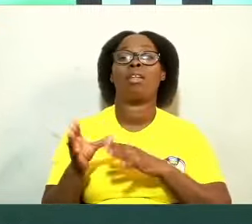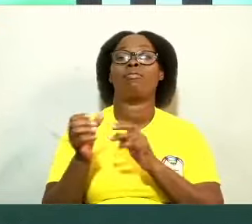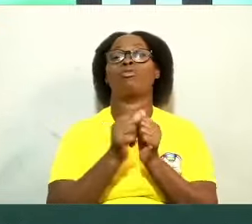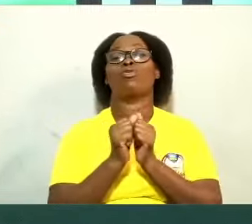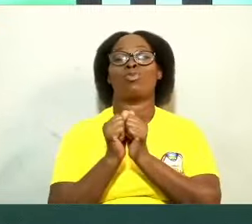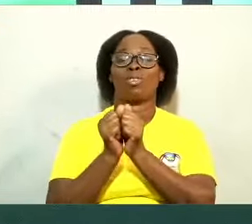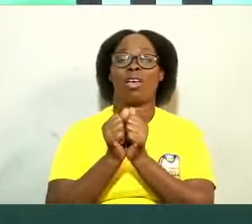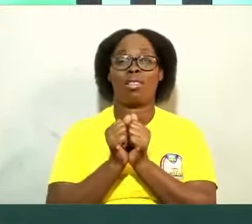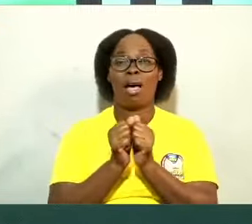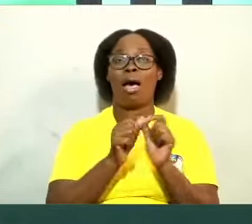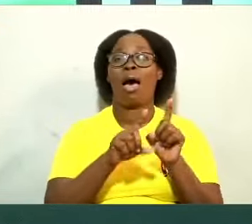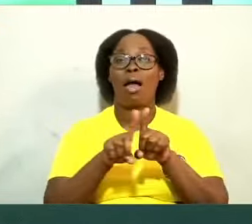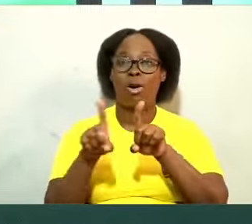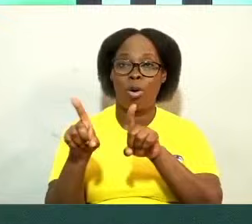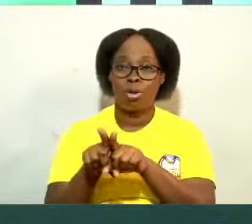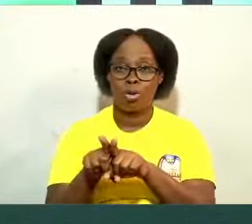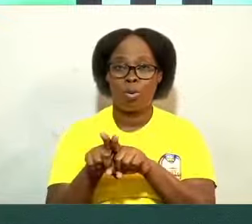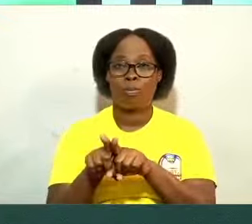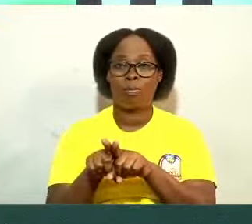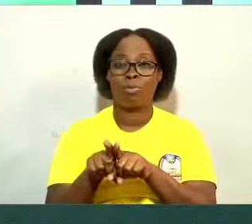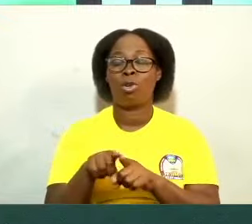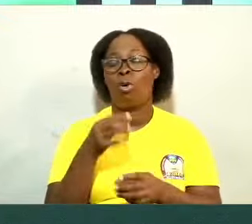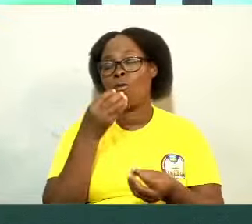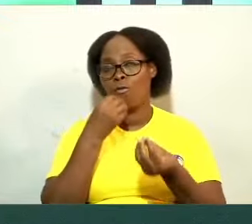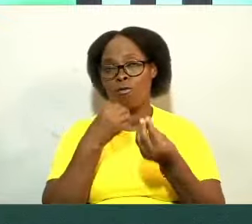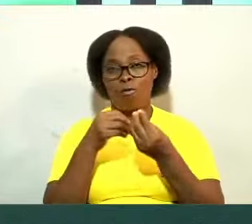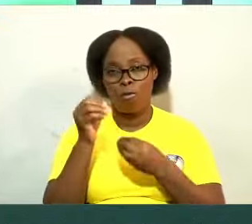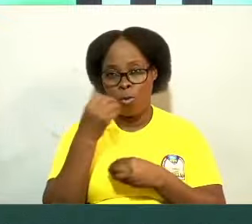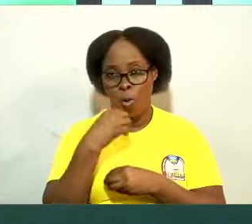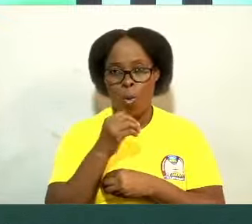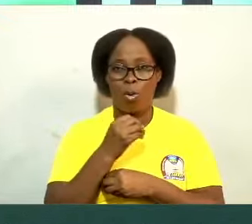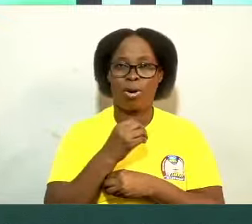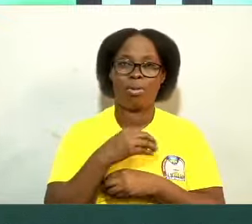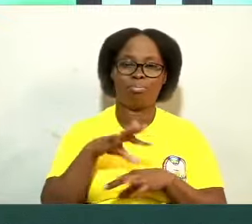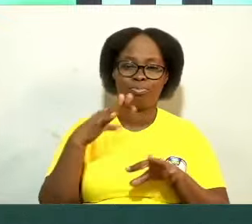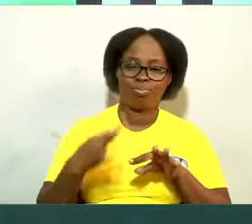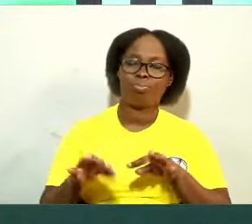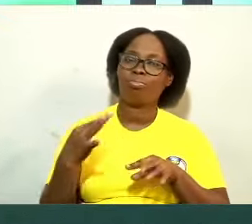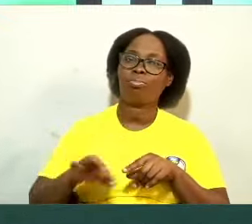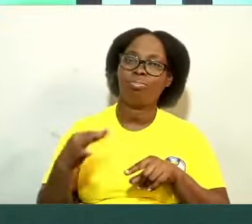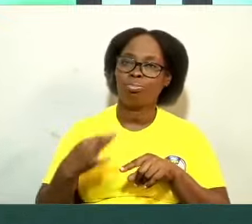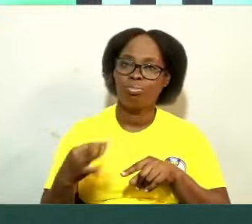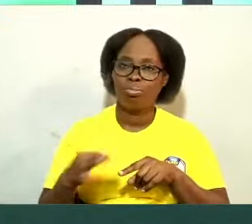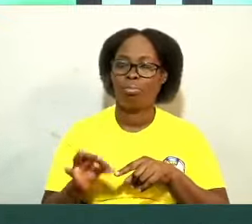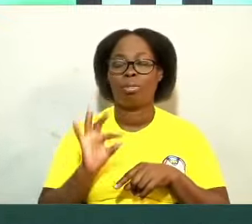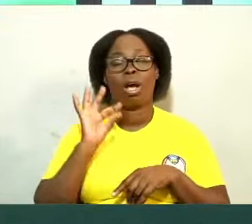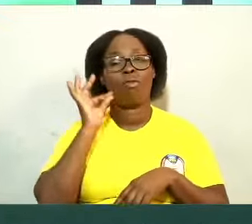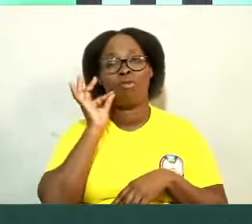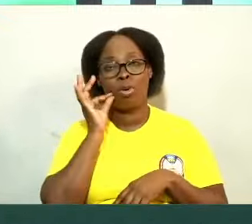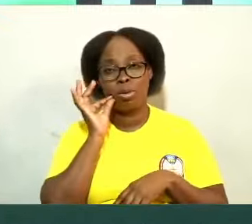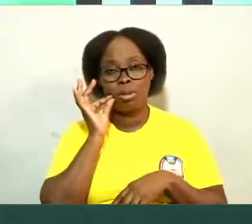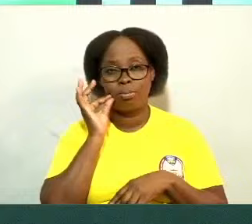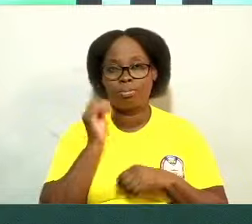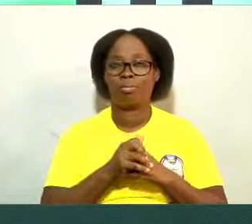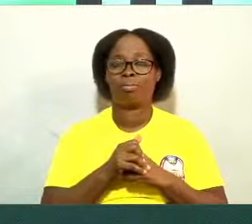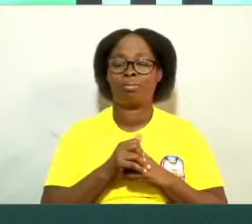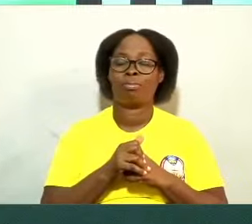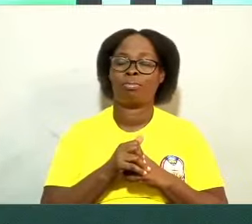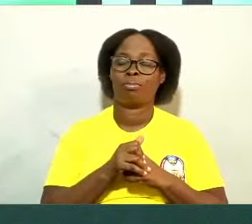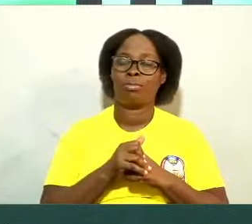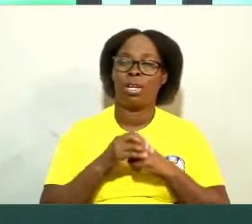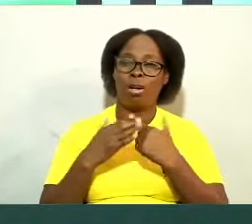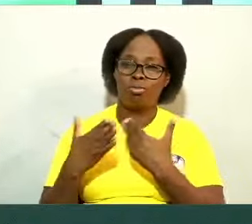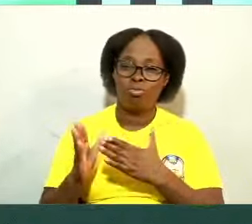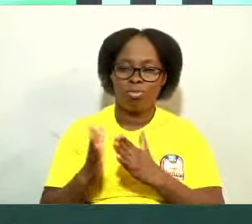alitoka na chakula cha mboga mboga na matunda. Alitoka